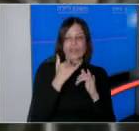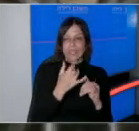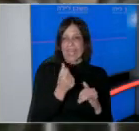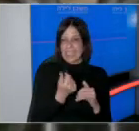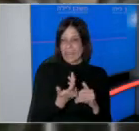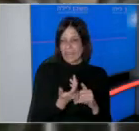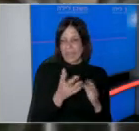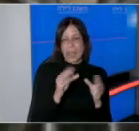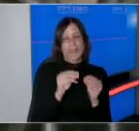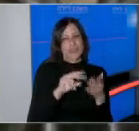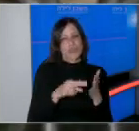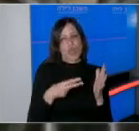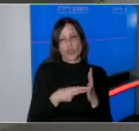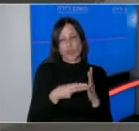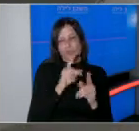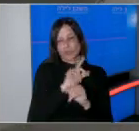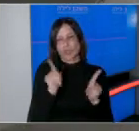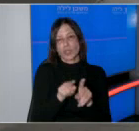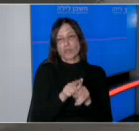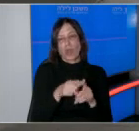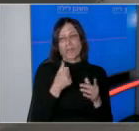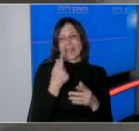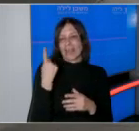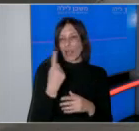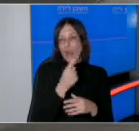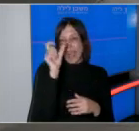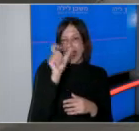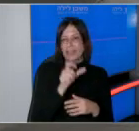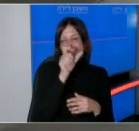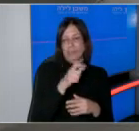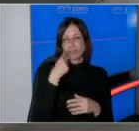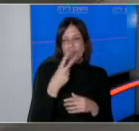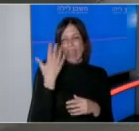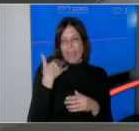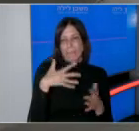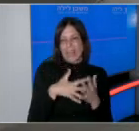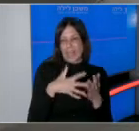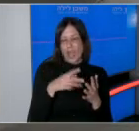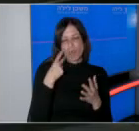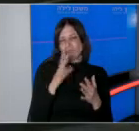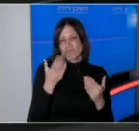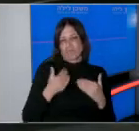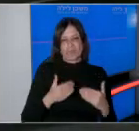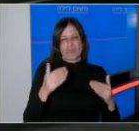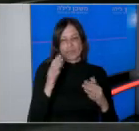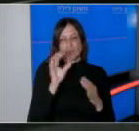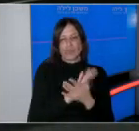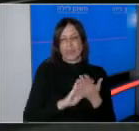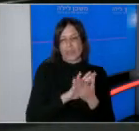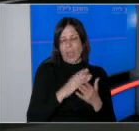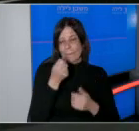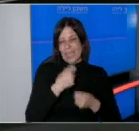אחת, עם תוכניות הזויות כמו מענק לכל אזרח, שעכשיו יצא מחקר שהראה שזה לא הניע שום גלגל בכלכלה, זה